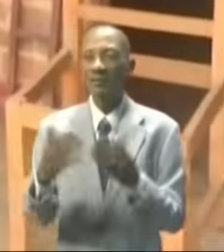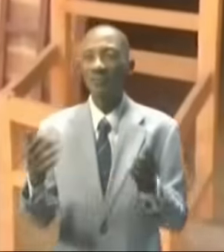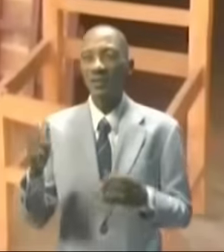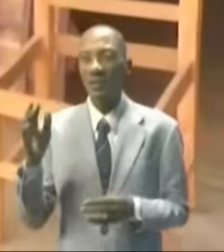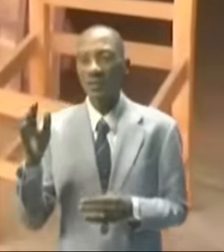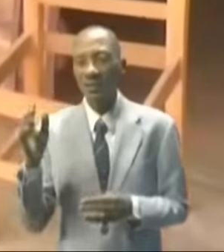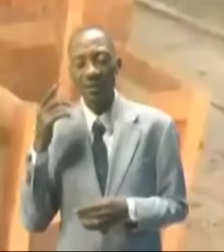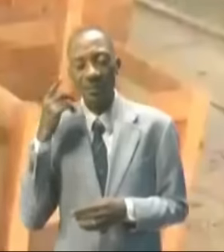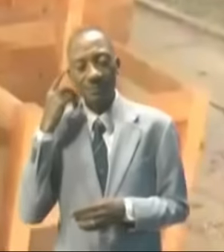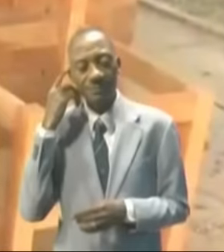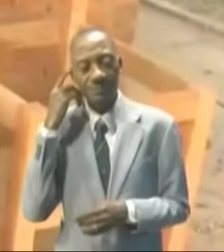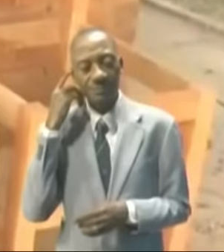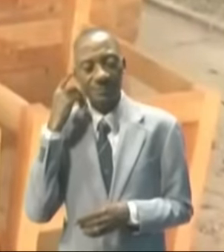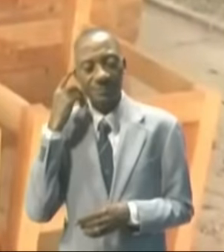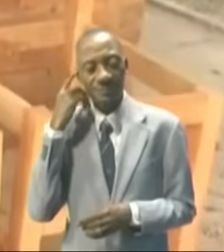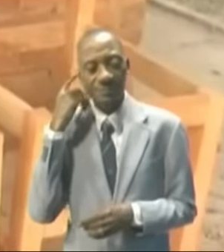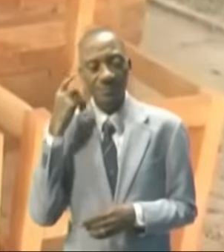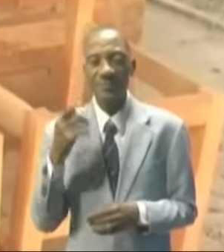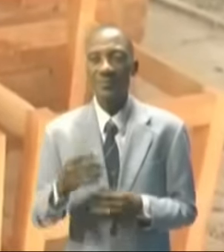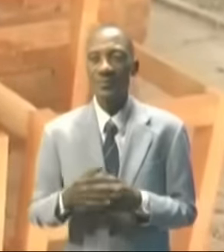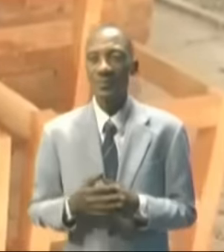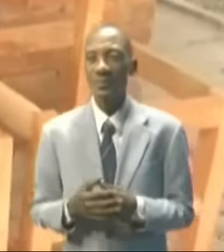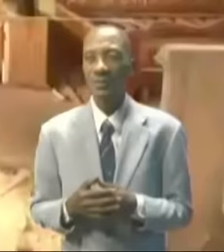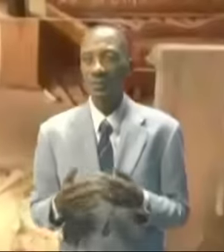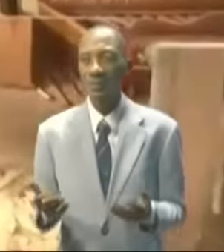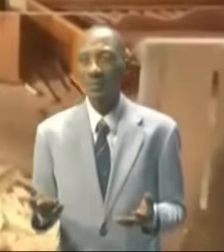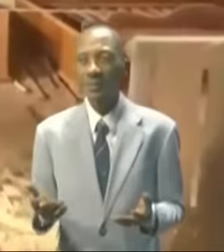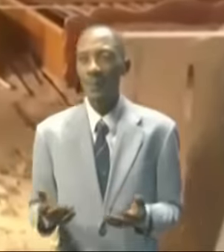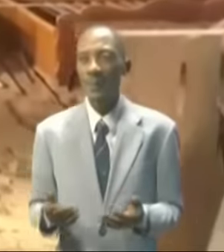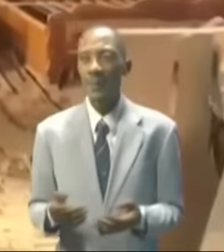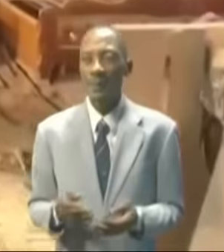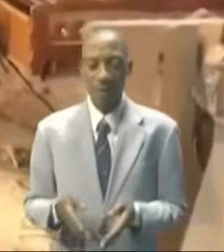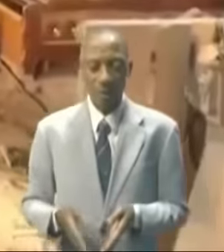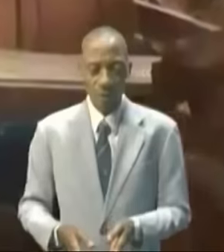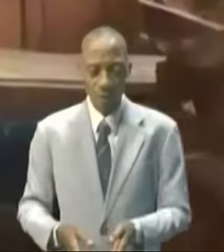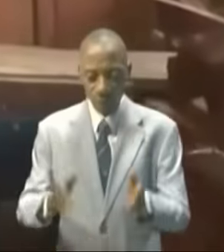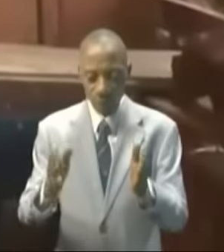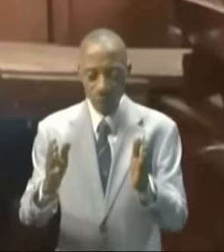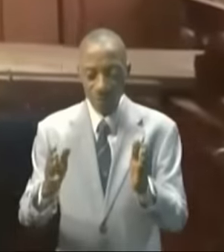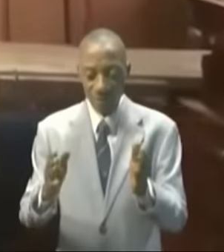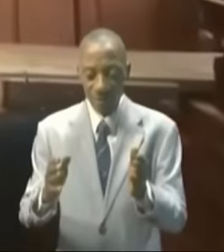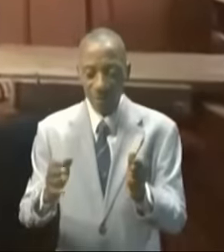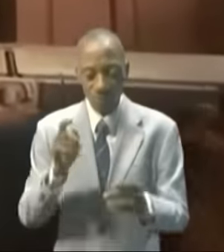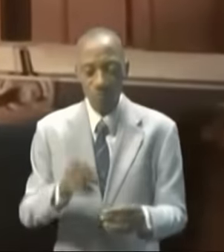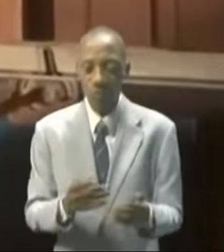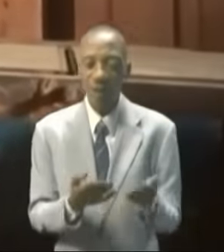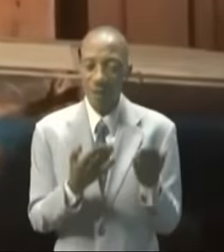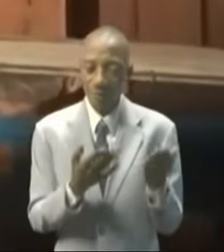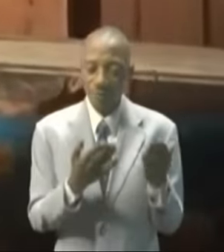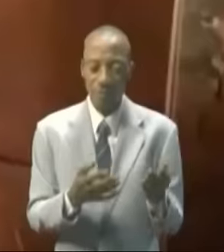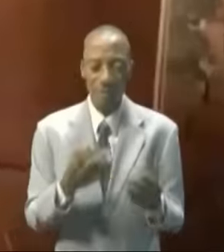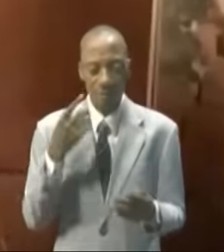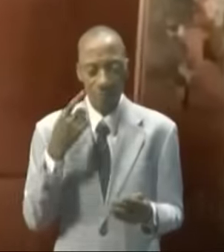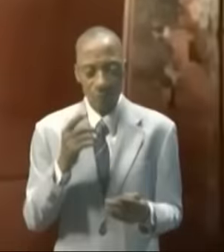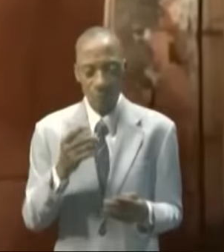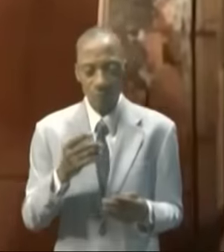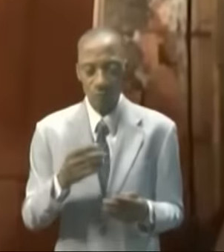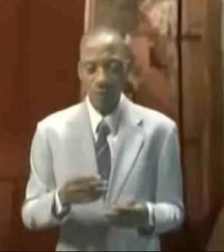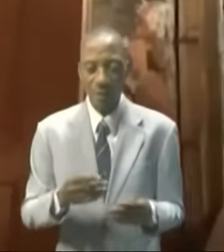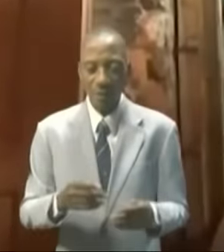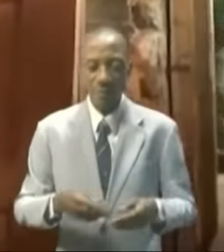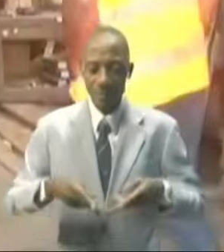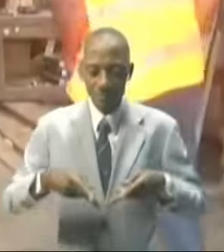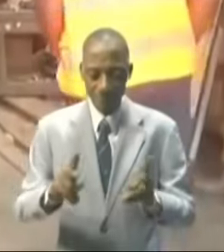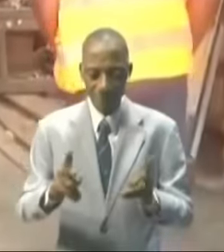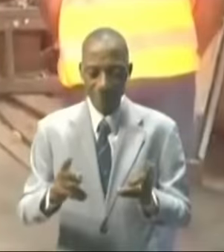des menuisiers arrive à fabriquer de beaux meubles, de chaises et autres portes. Et à la rentrée scolaire prochaine, les